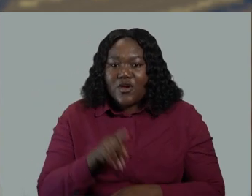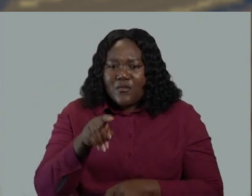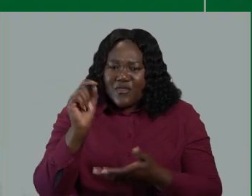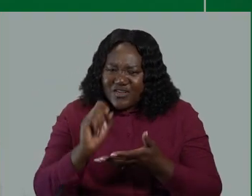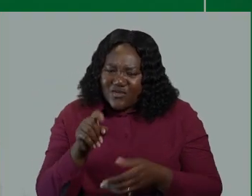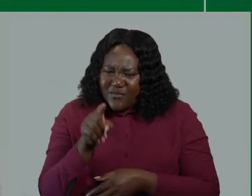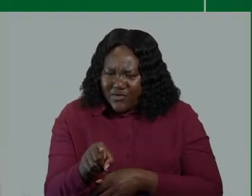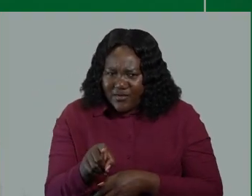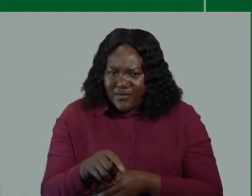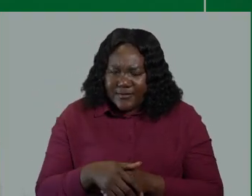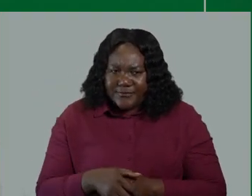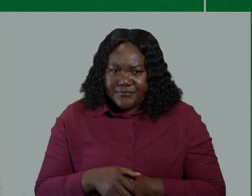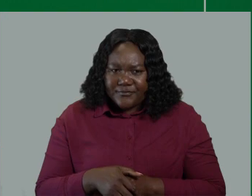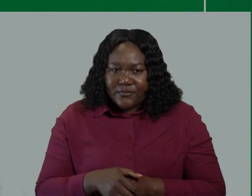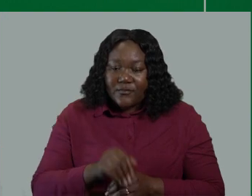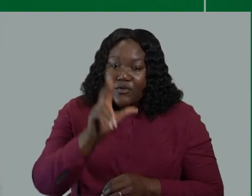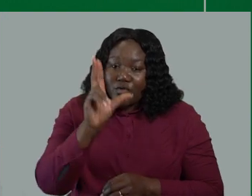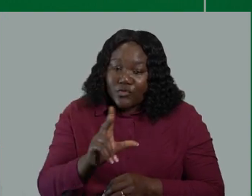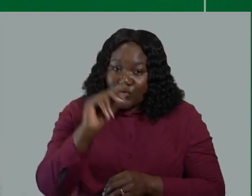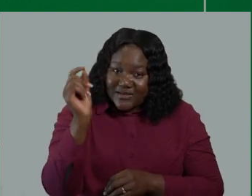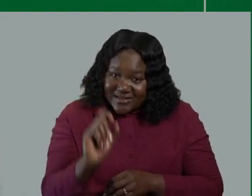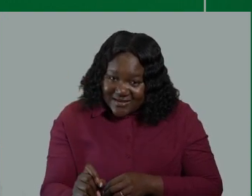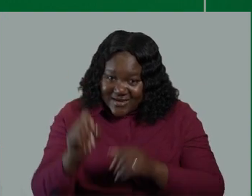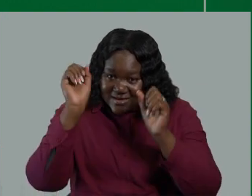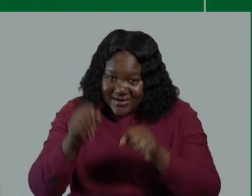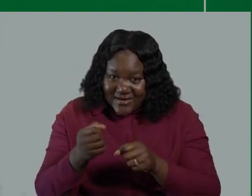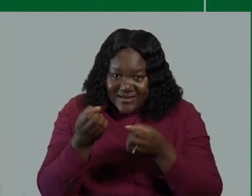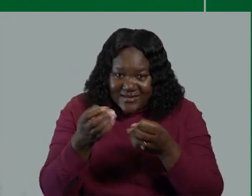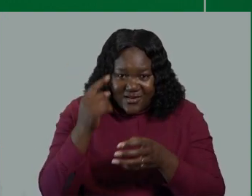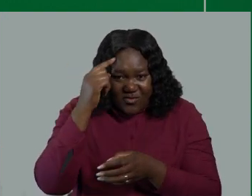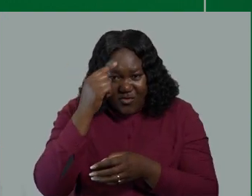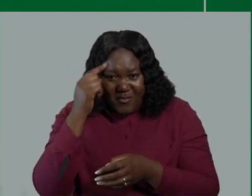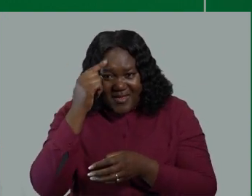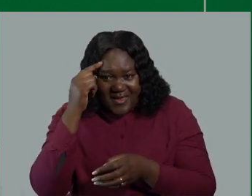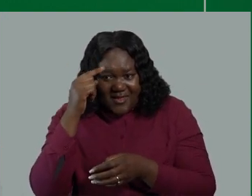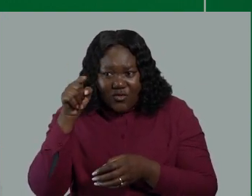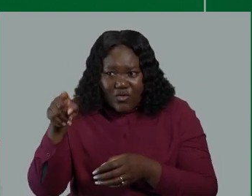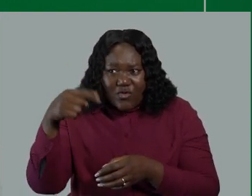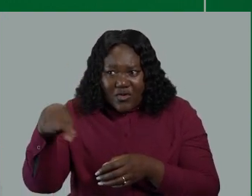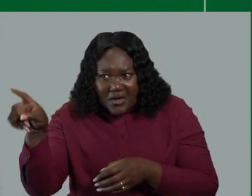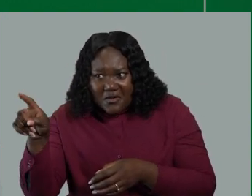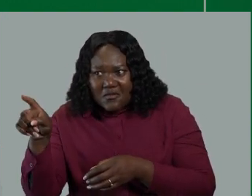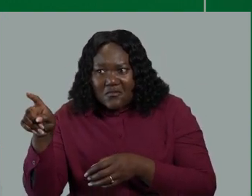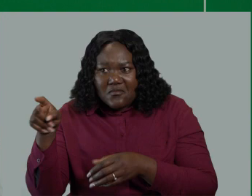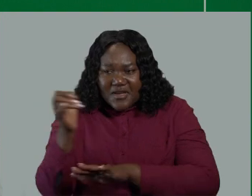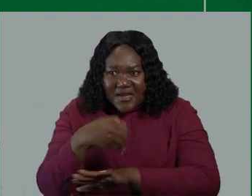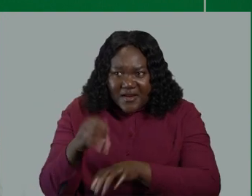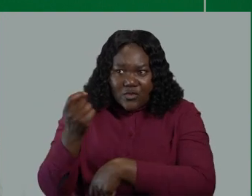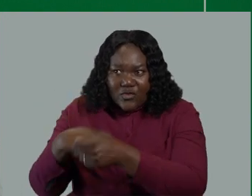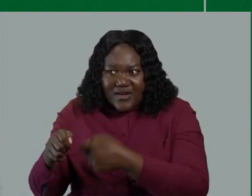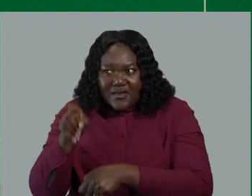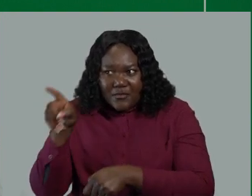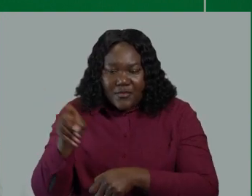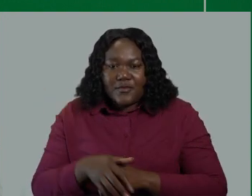iikulya. Moshinyolwa nee shika, omunyoli na gandje omadhiladhilo ge konima sho ali kehala